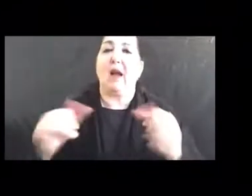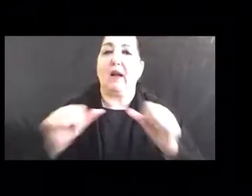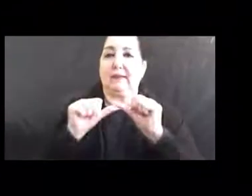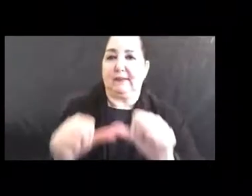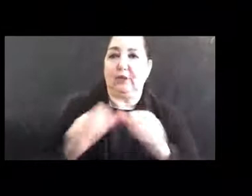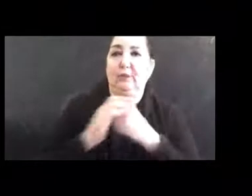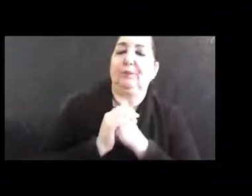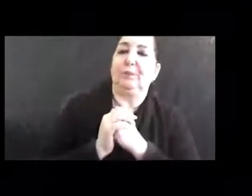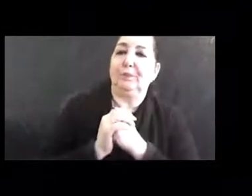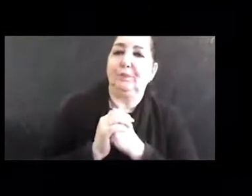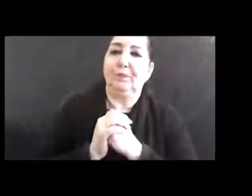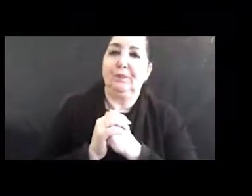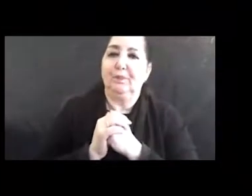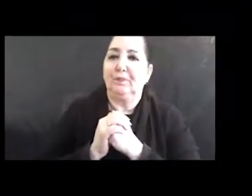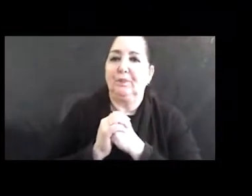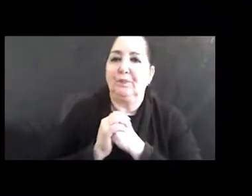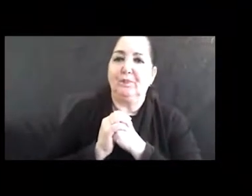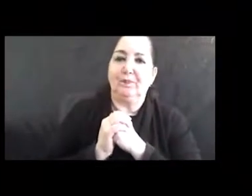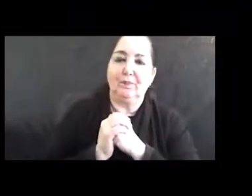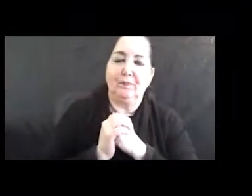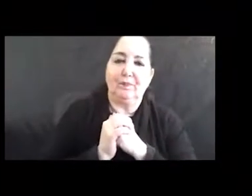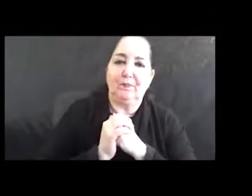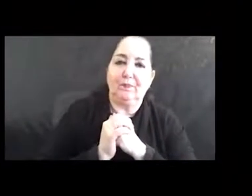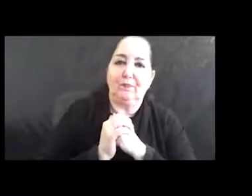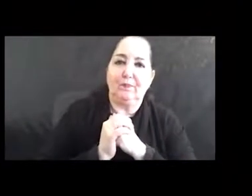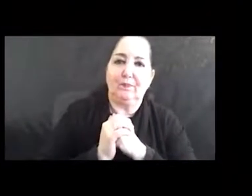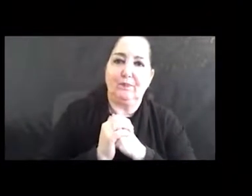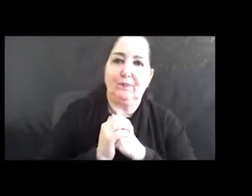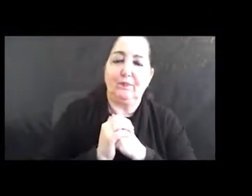Nah, kita lanjut ke kartu kedua.